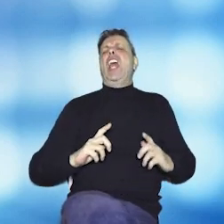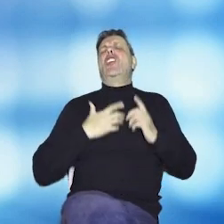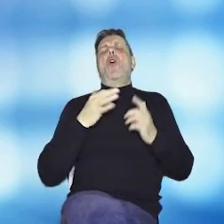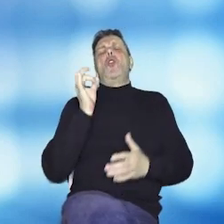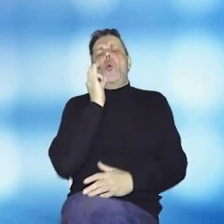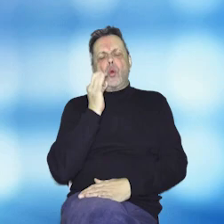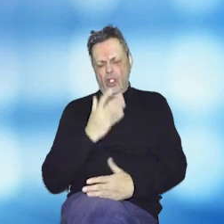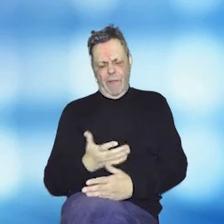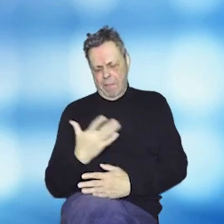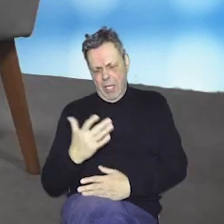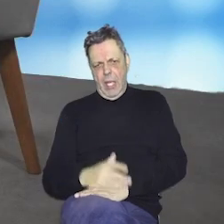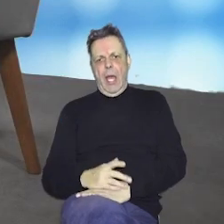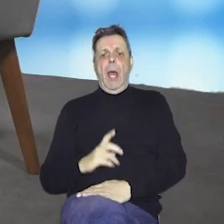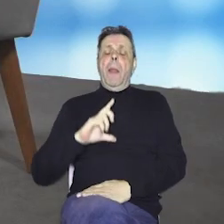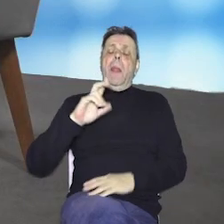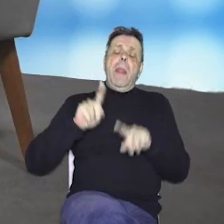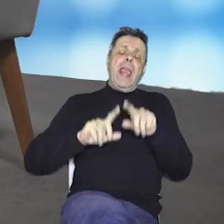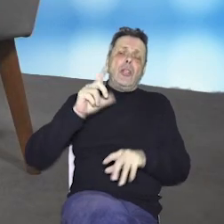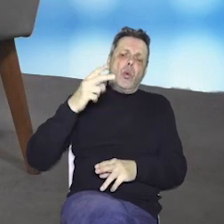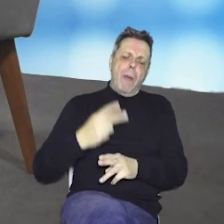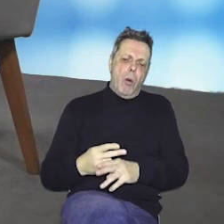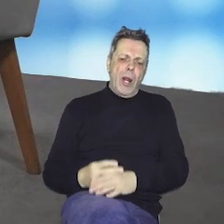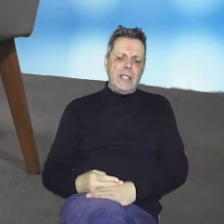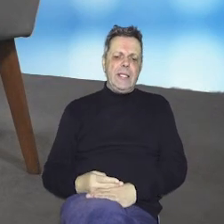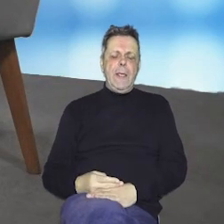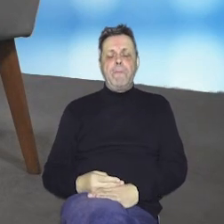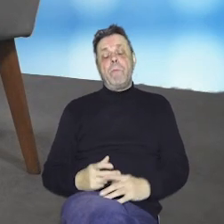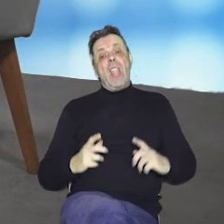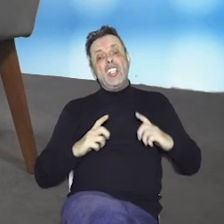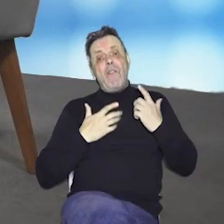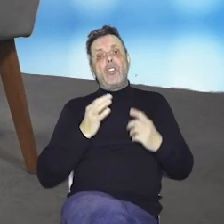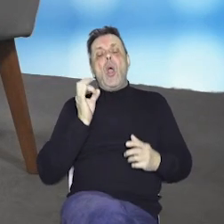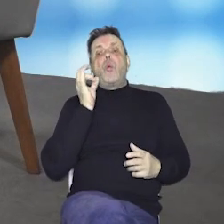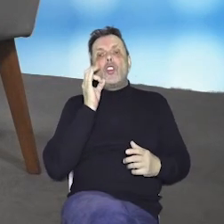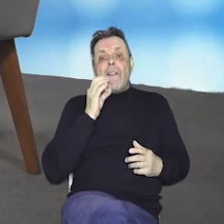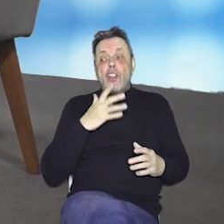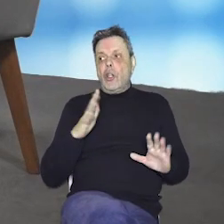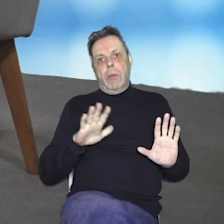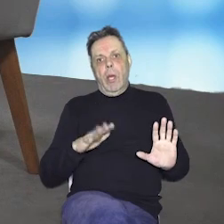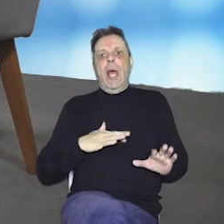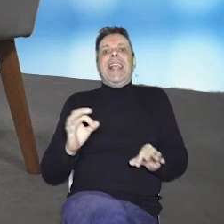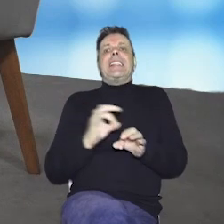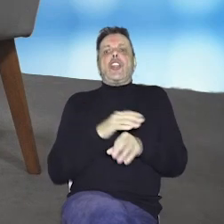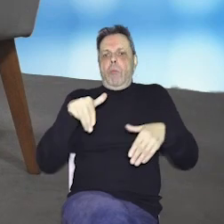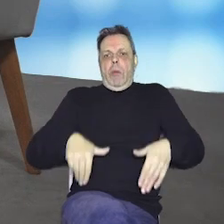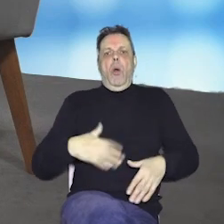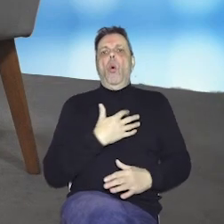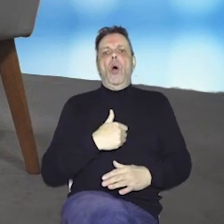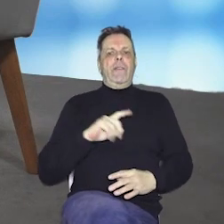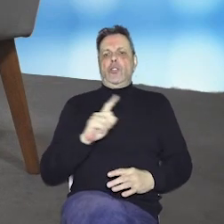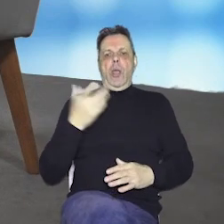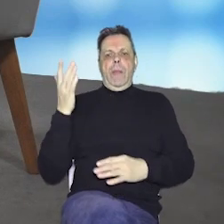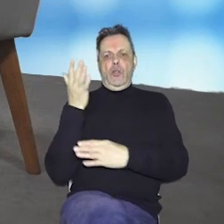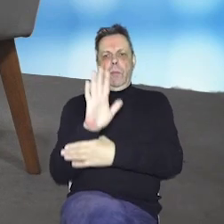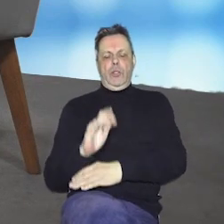životno ugrožavajuća. Neke druge bolesti, prvenstveno one životne ugrožavajuće, na sreću parazitarne u Hrvatskoj